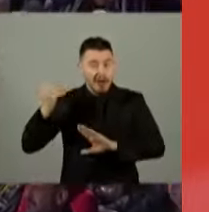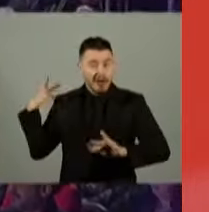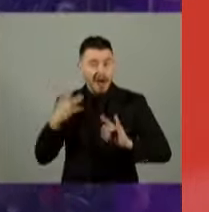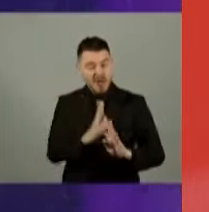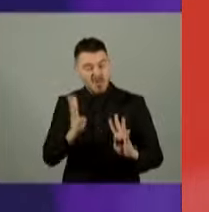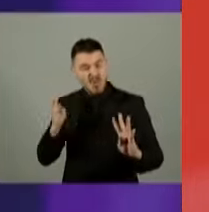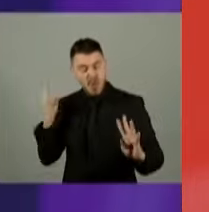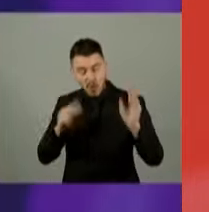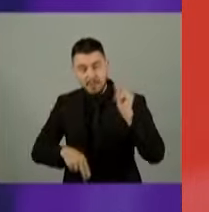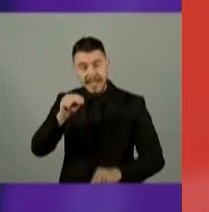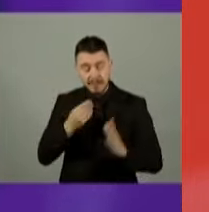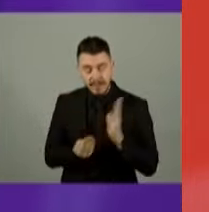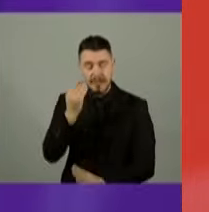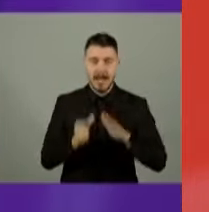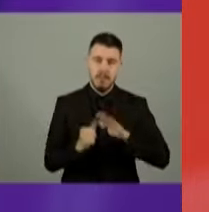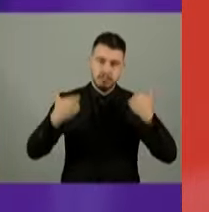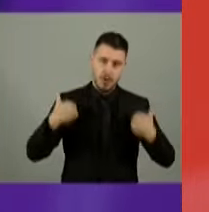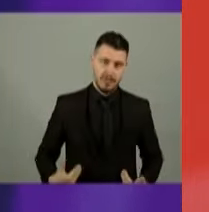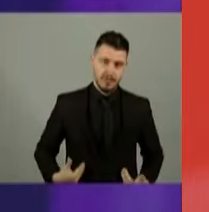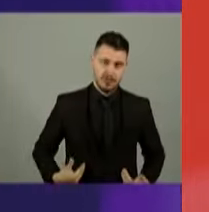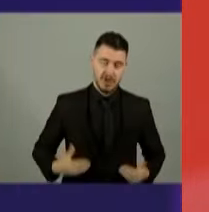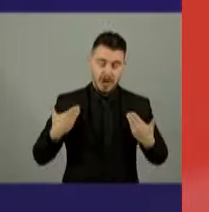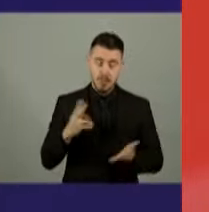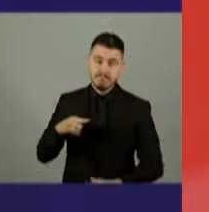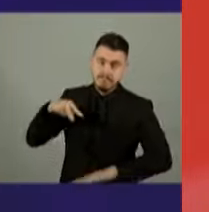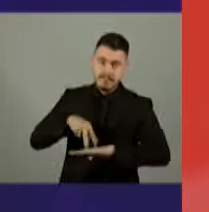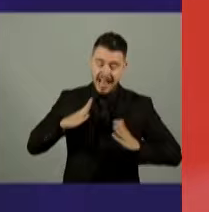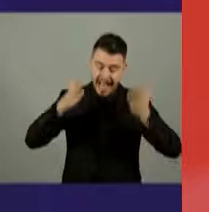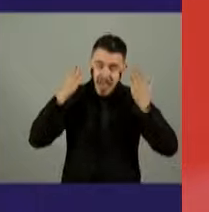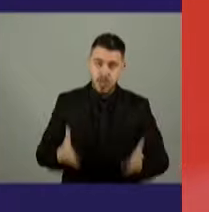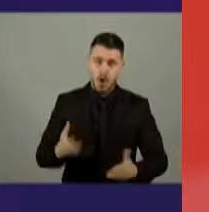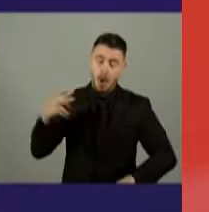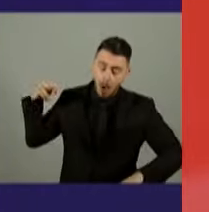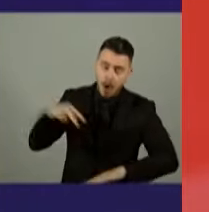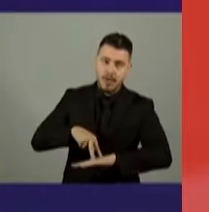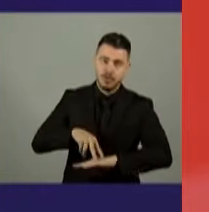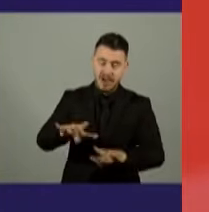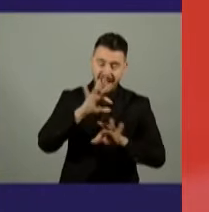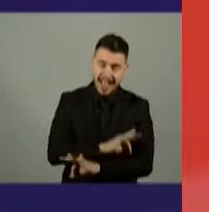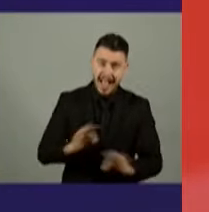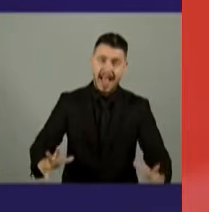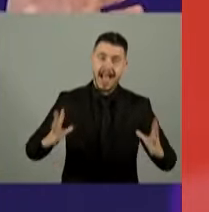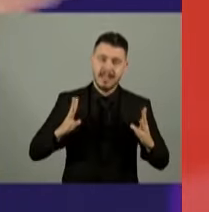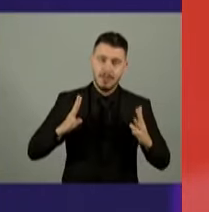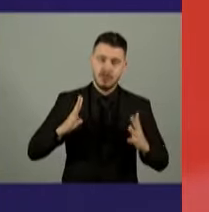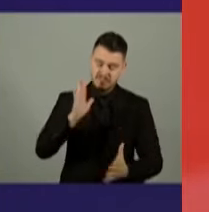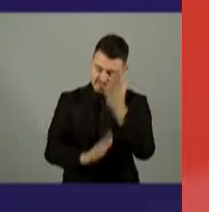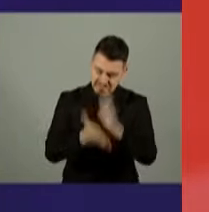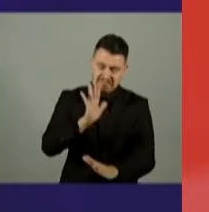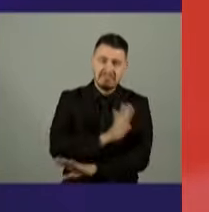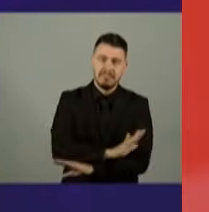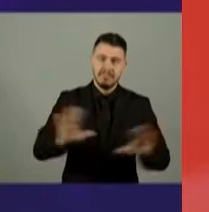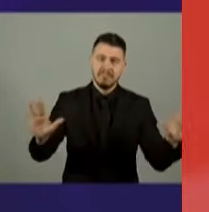ερωτηματικό Νίκος Παπάς, με ποιον θα πάει, γιατί καταφανώς είχε στηρίξει τον κύριο Κασελάκη